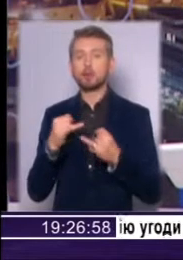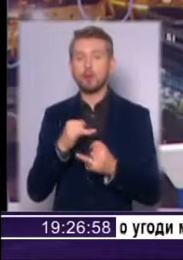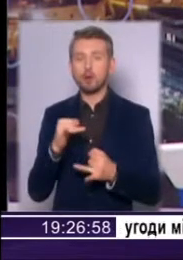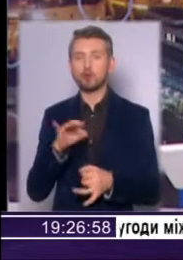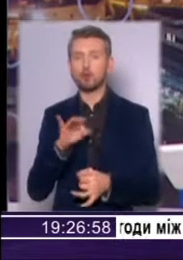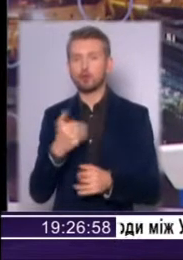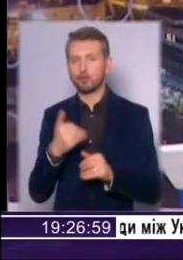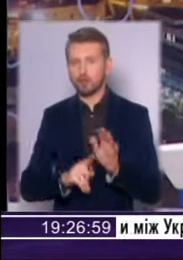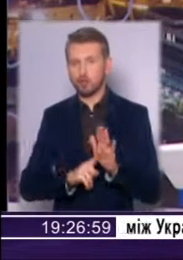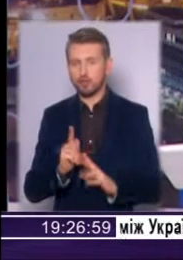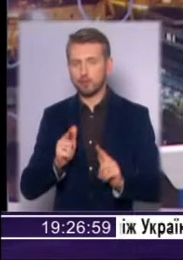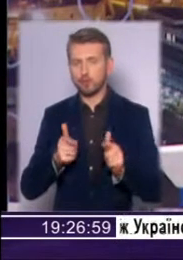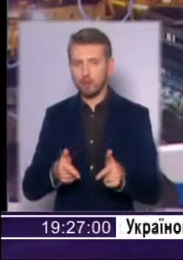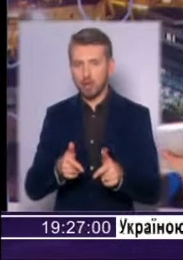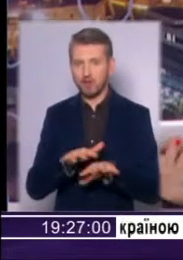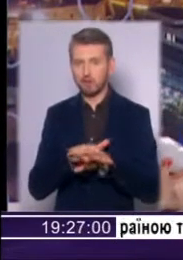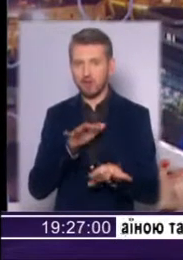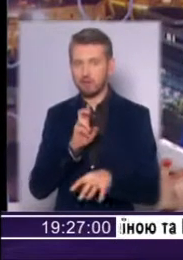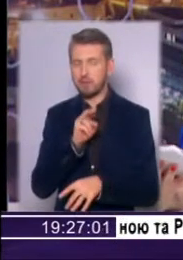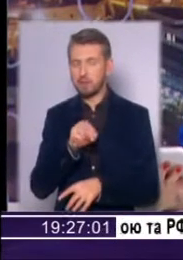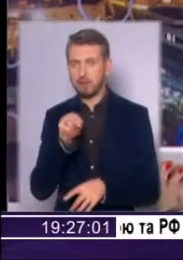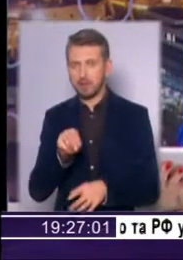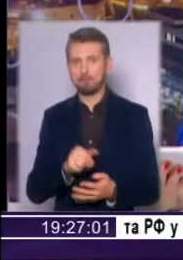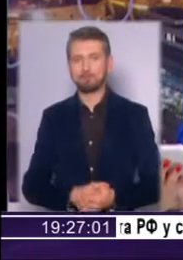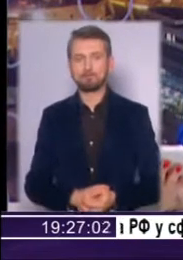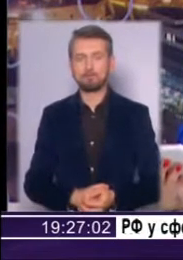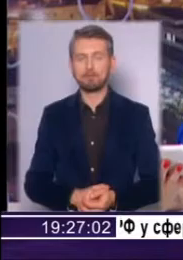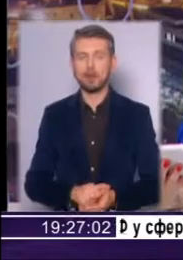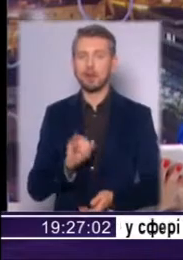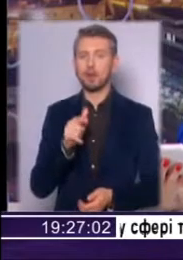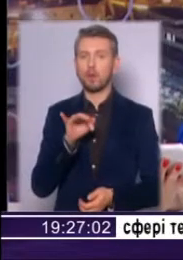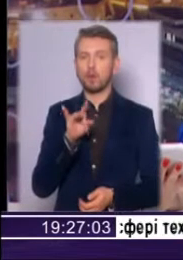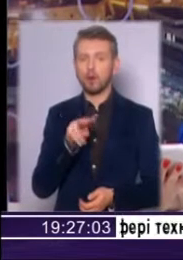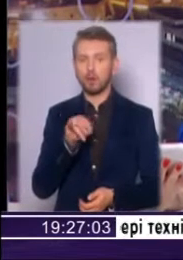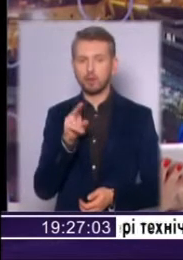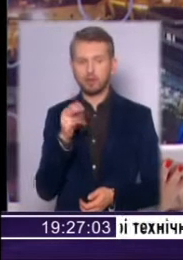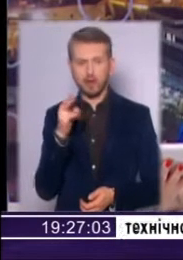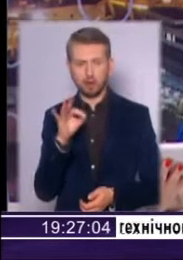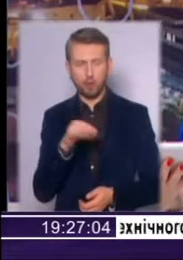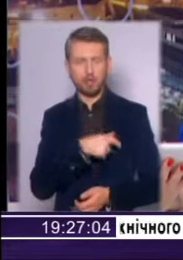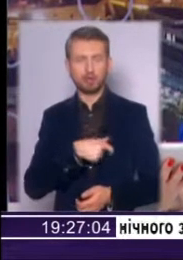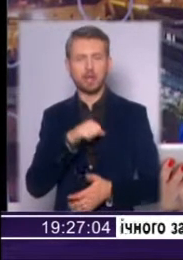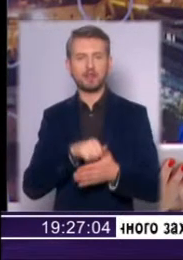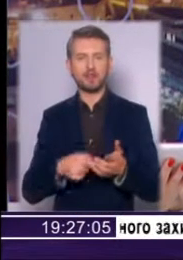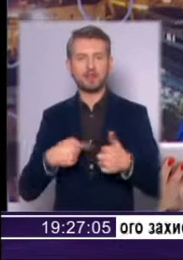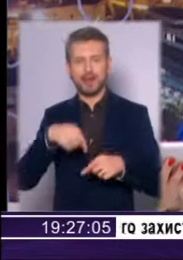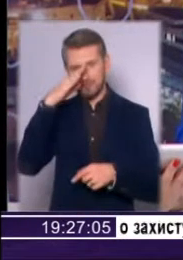почав вступати в лави Блока Петра Порошенка. Ігор Луценко, депутат від фракції «Батьківщина», заявив,